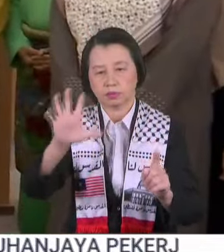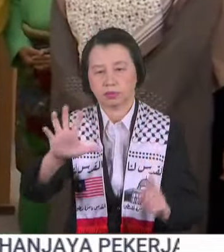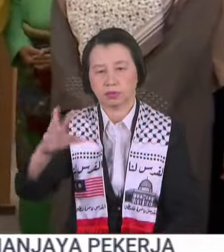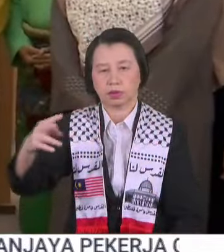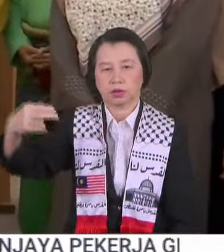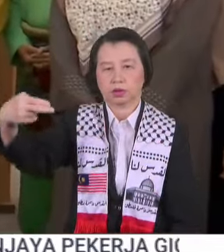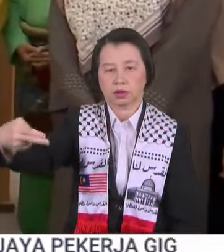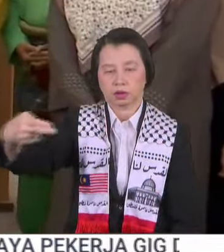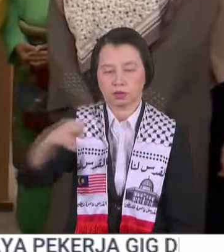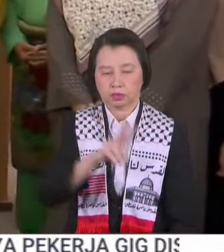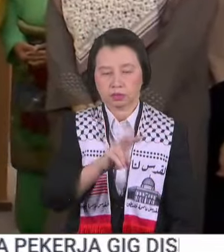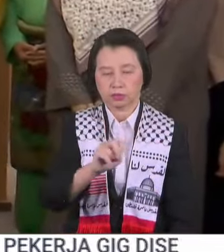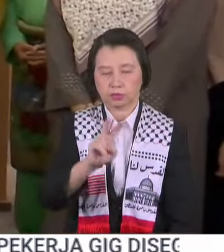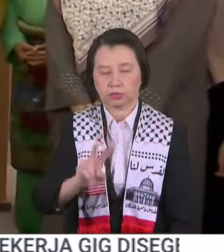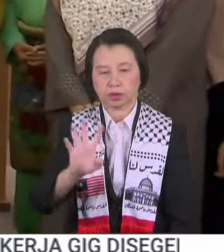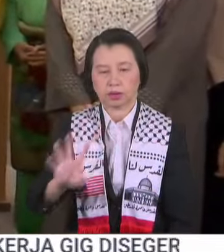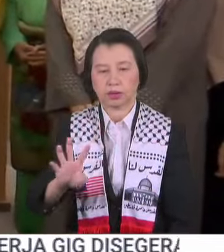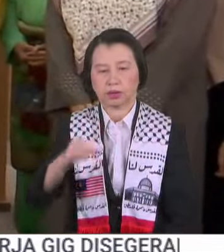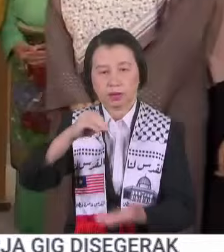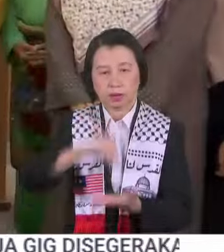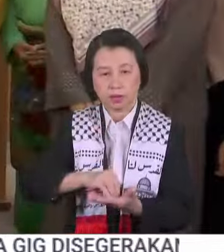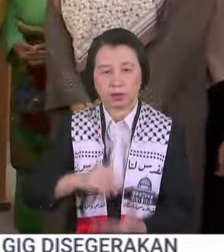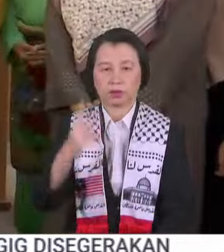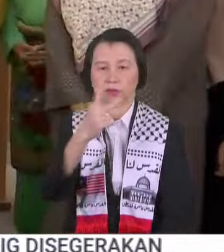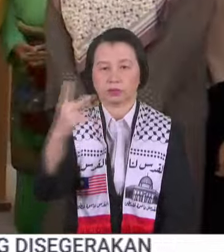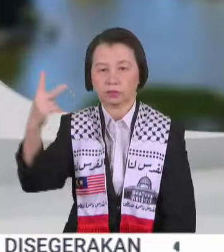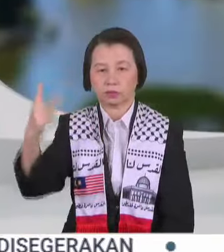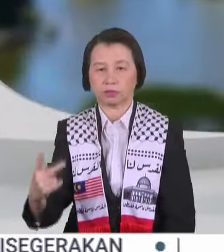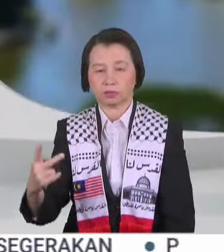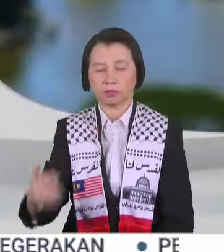Hijrah 2024 di Kuching.